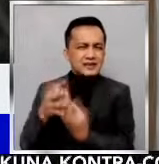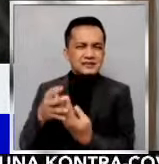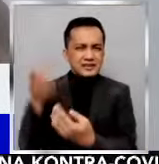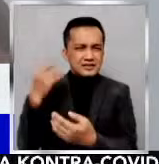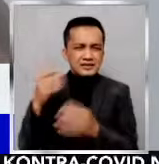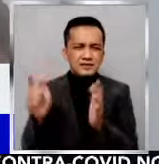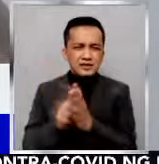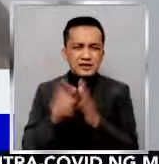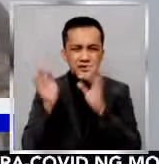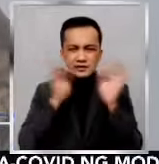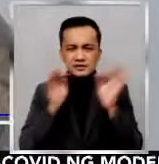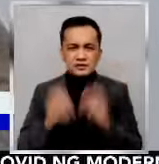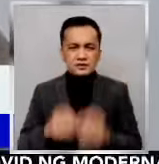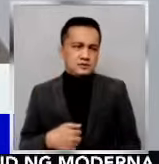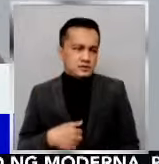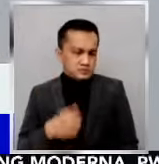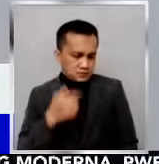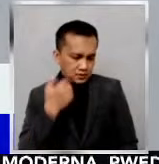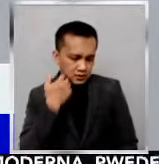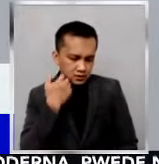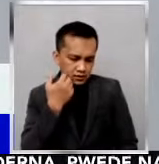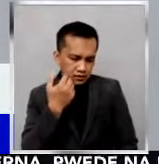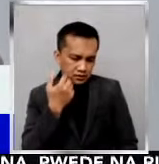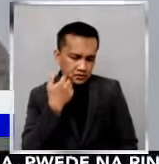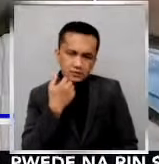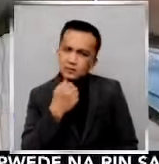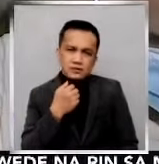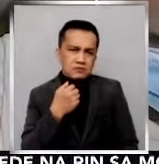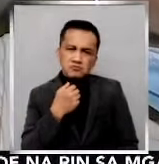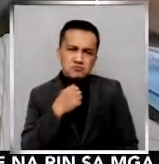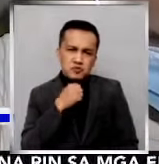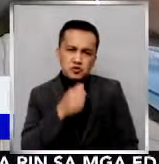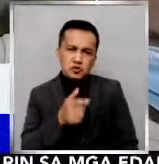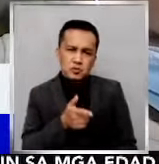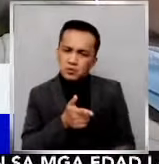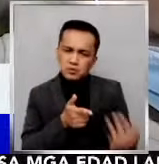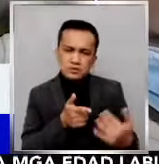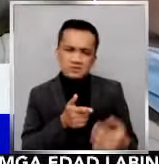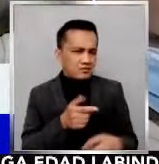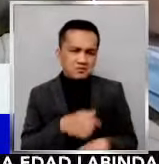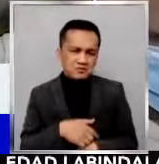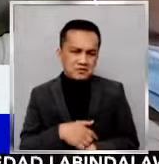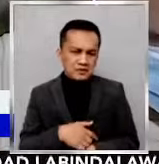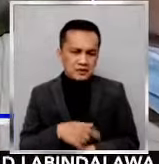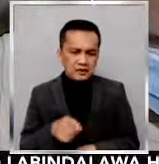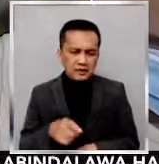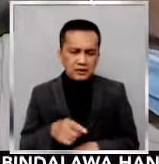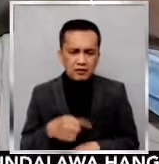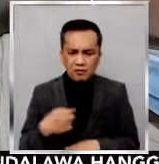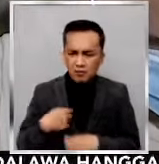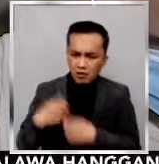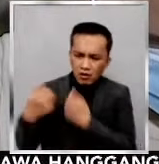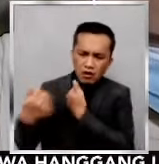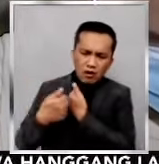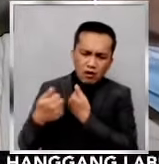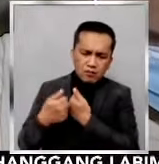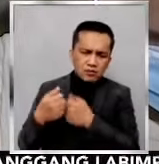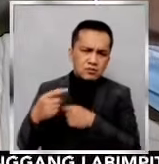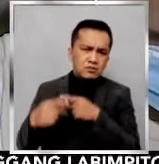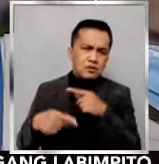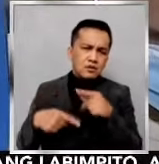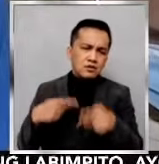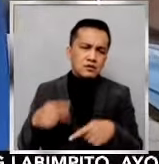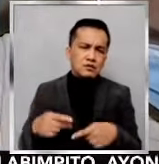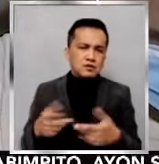eh. Hindi naman po talaga kami hold upper eh. Ayan, inahabol na po ako nung pinagkautangan.